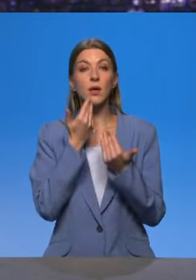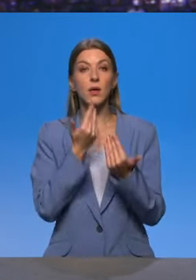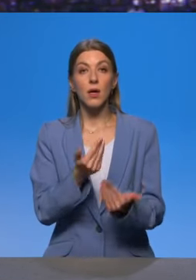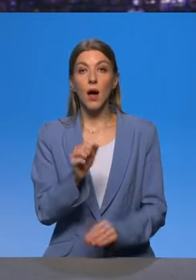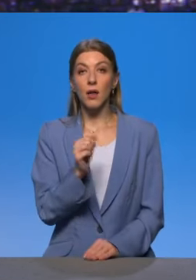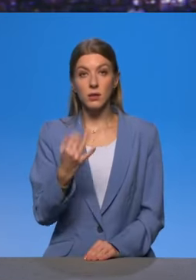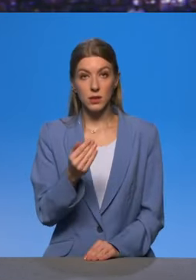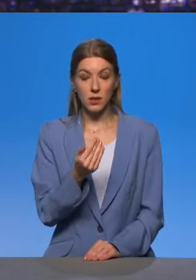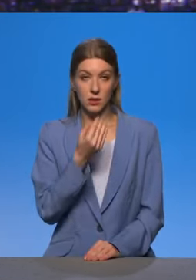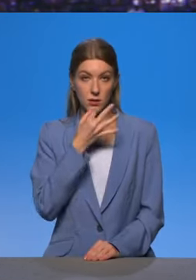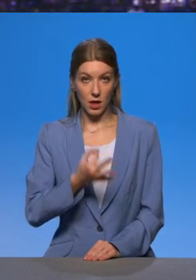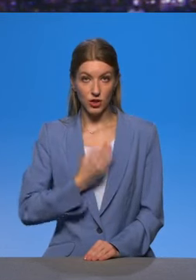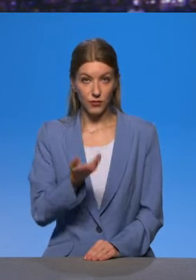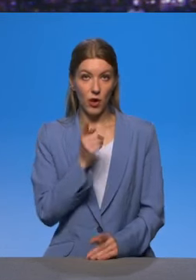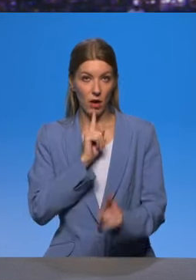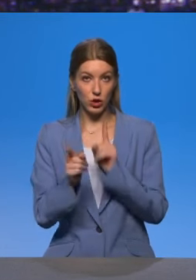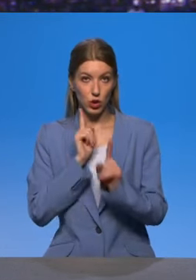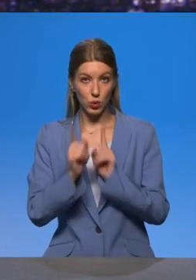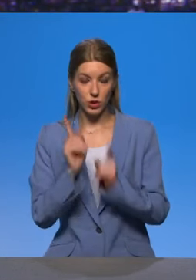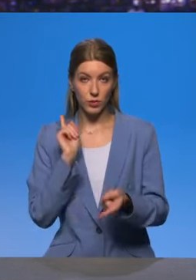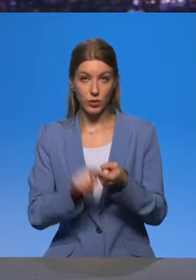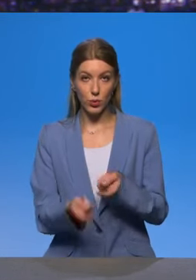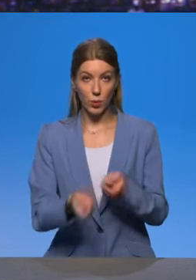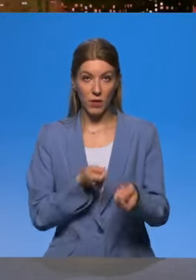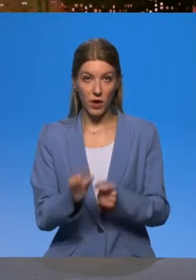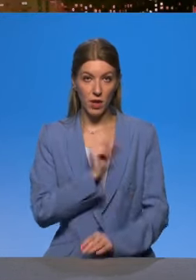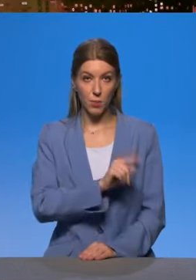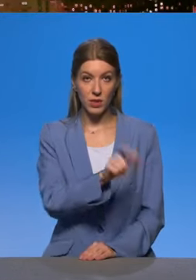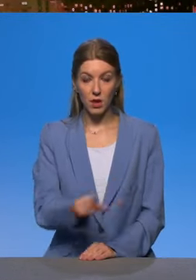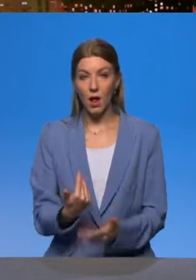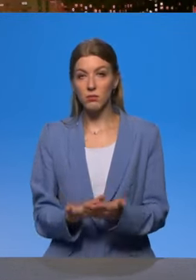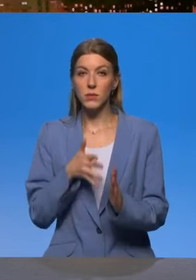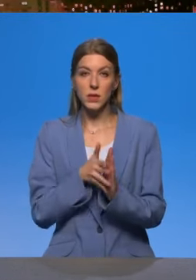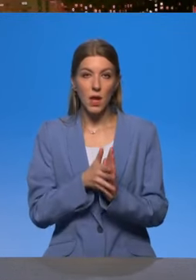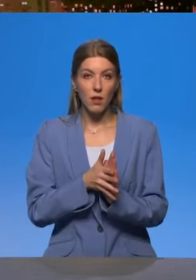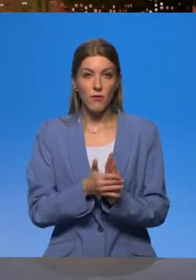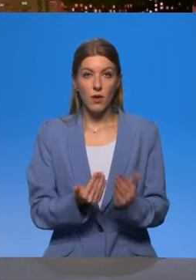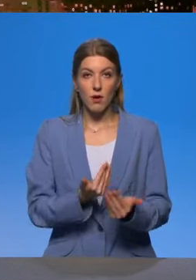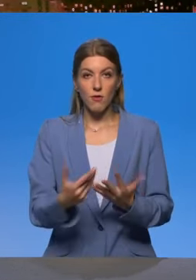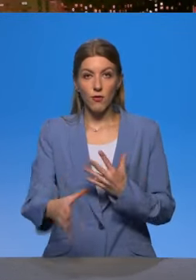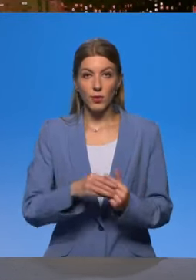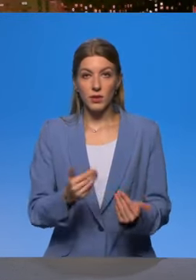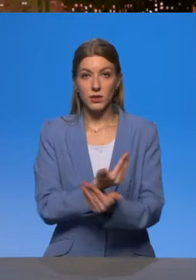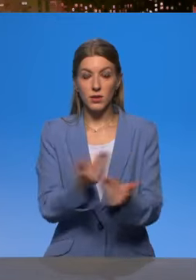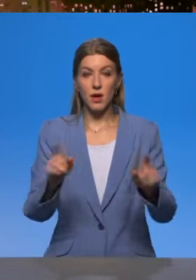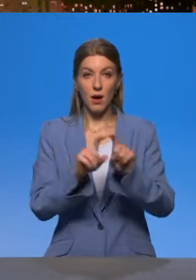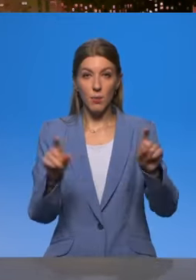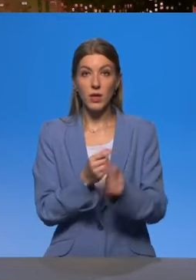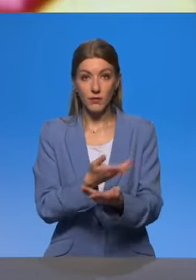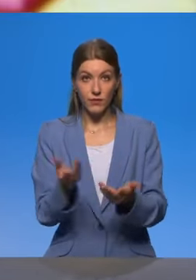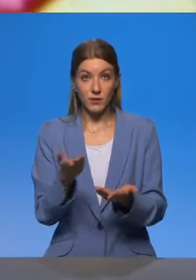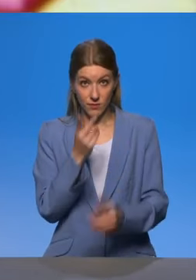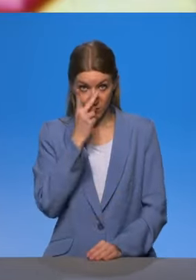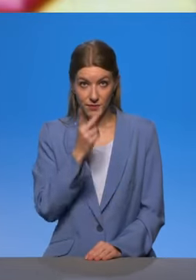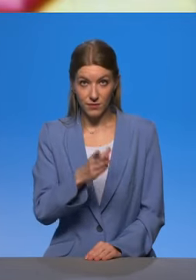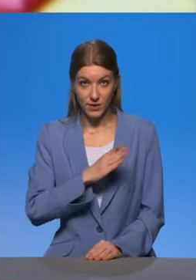занимаетесь консультированием в области управления персонала, проводите исследования вместе с вашей компанией. А вы видели компании вообще счастливых людей, вот